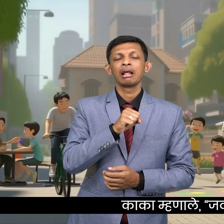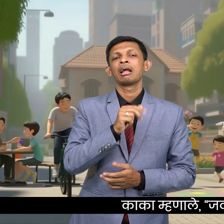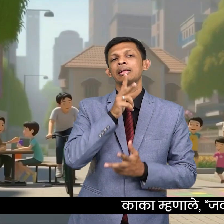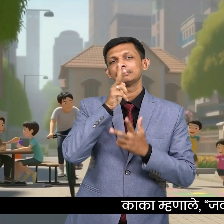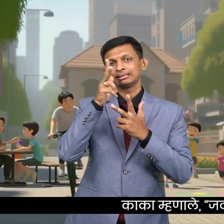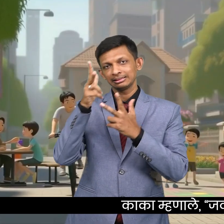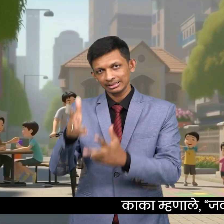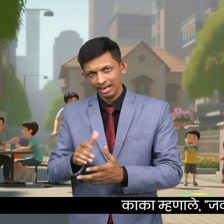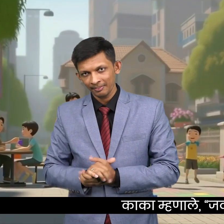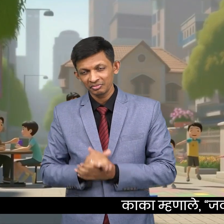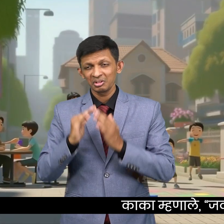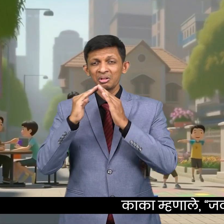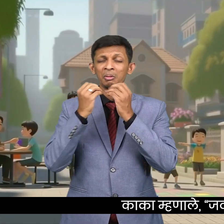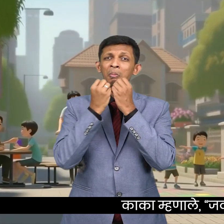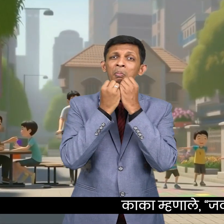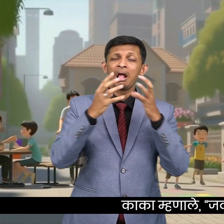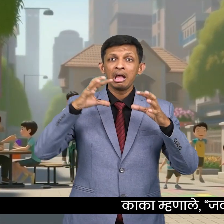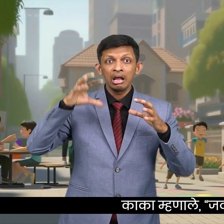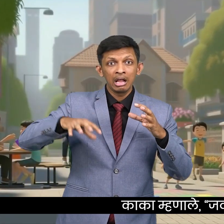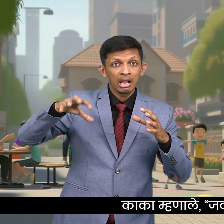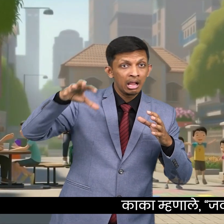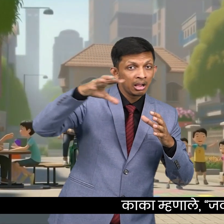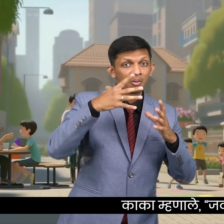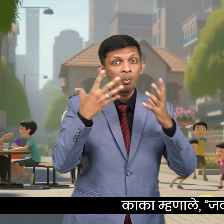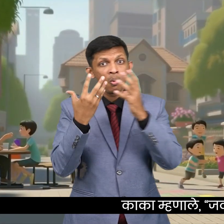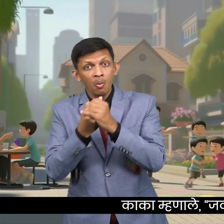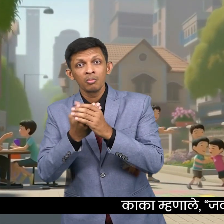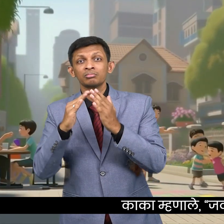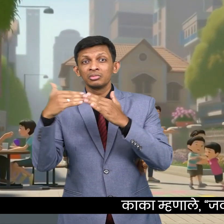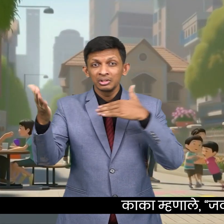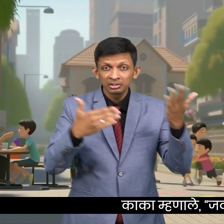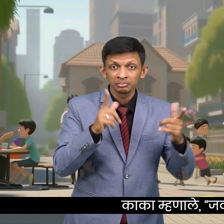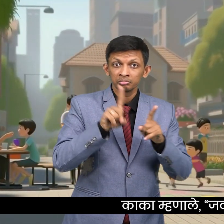काका म्हणाले, जवळपास अनेक घरे आहेत।